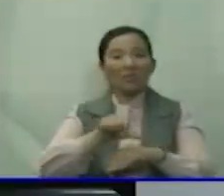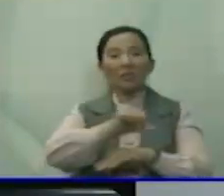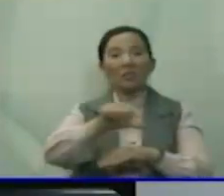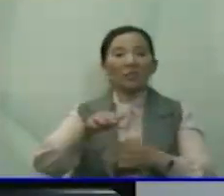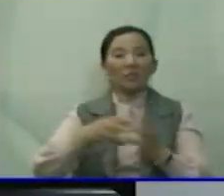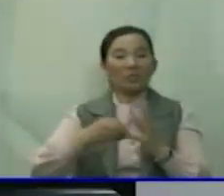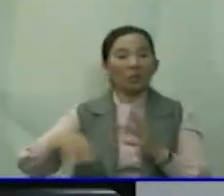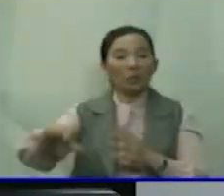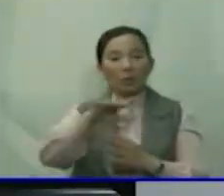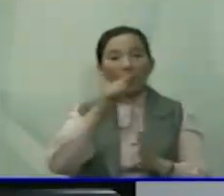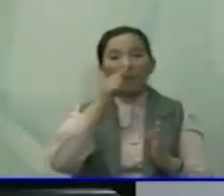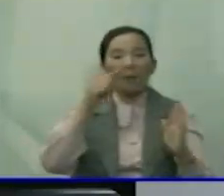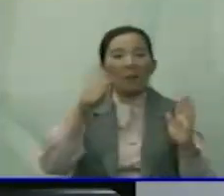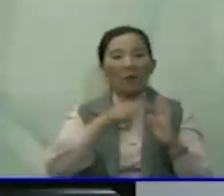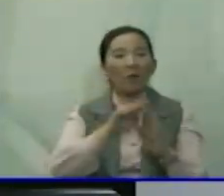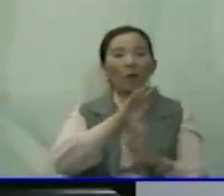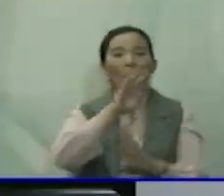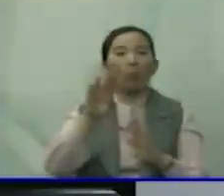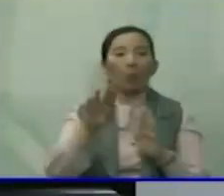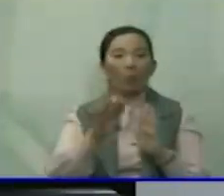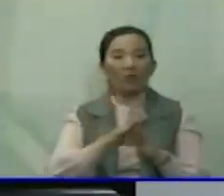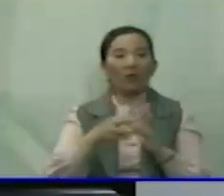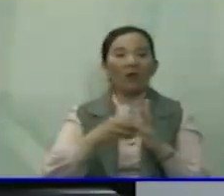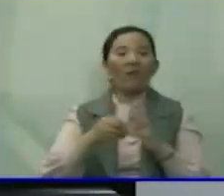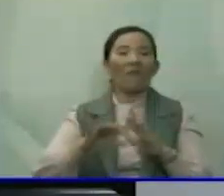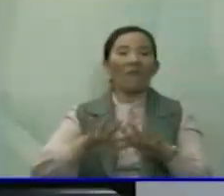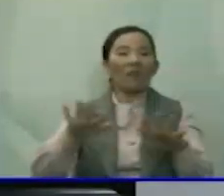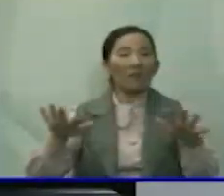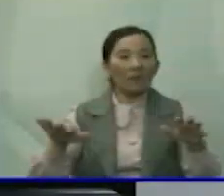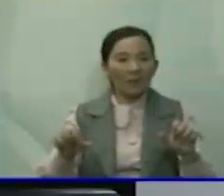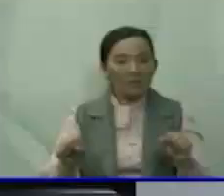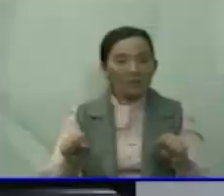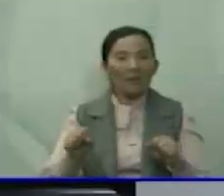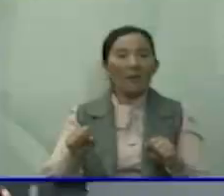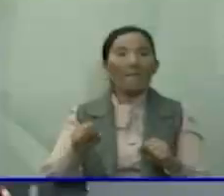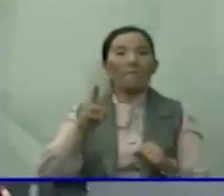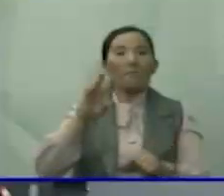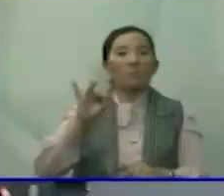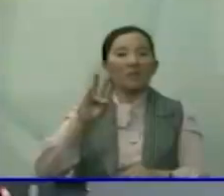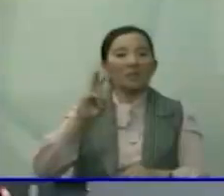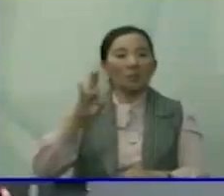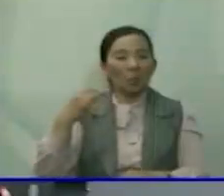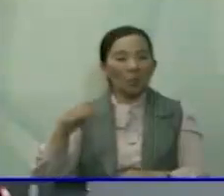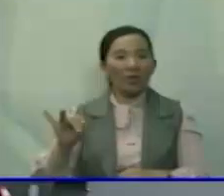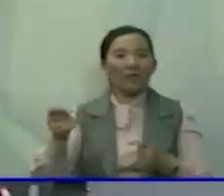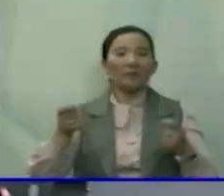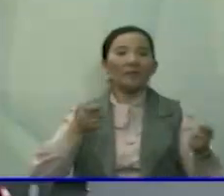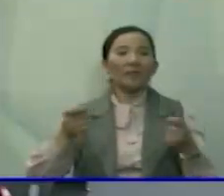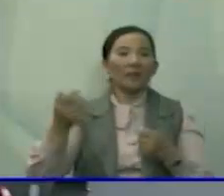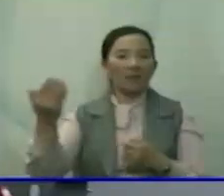попали под власть минской династии